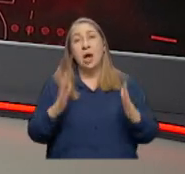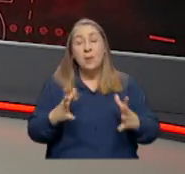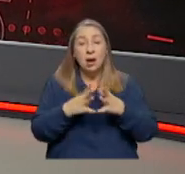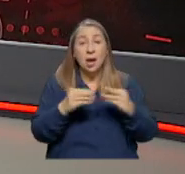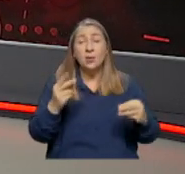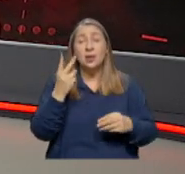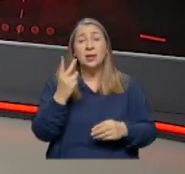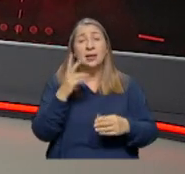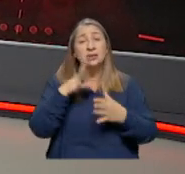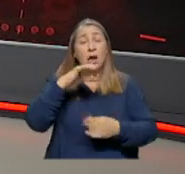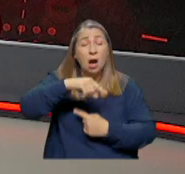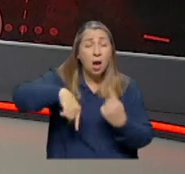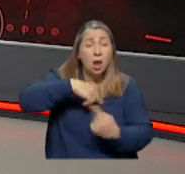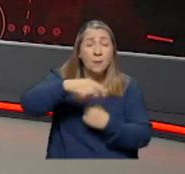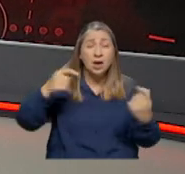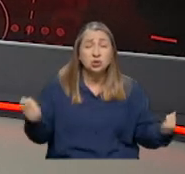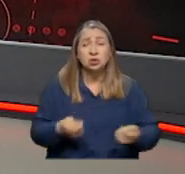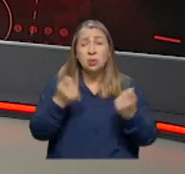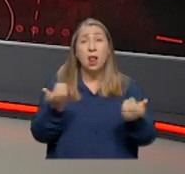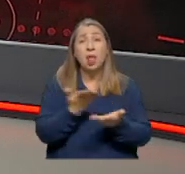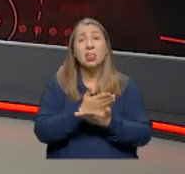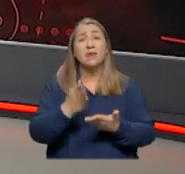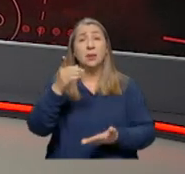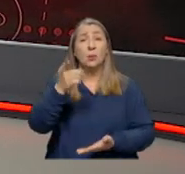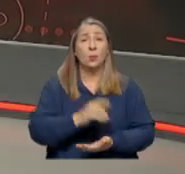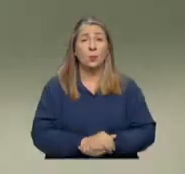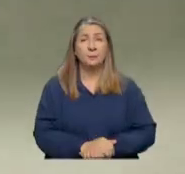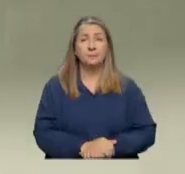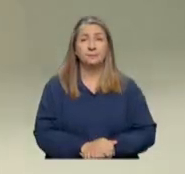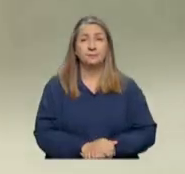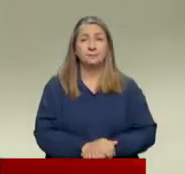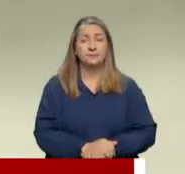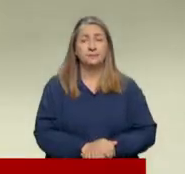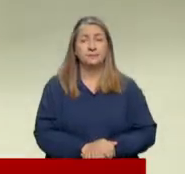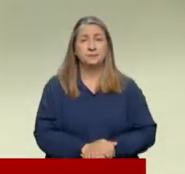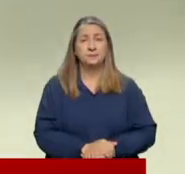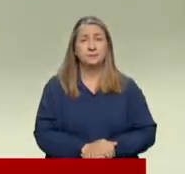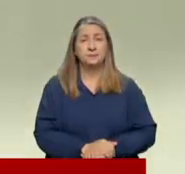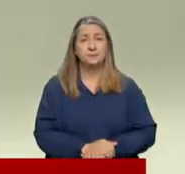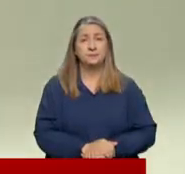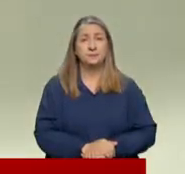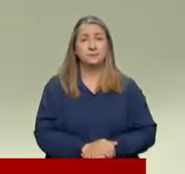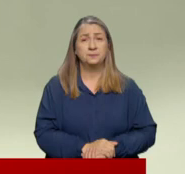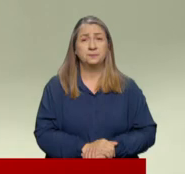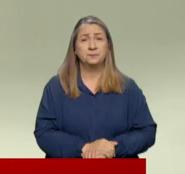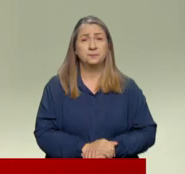ama kaybolan iki kişiyi arama çalışmaları Hala sürüyor bu hey